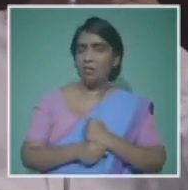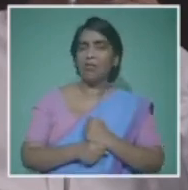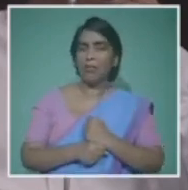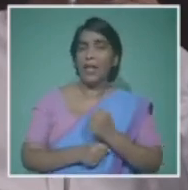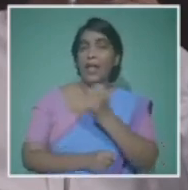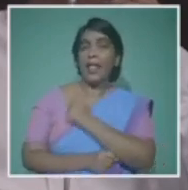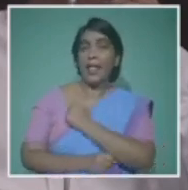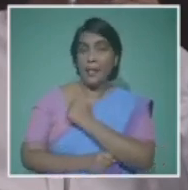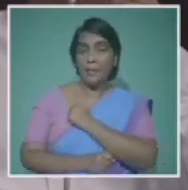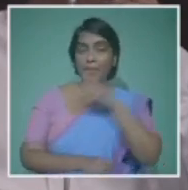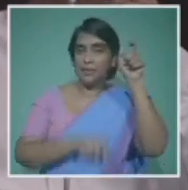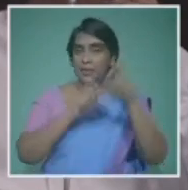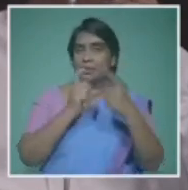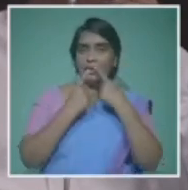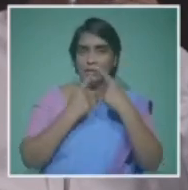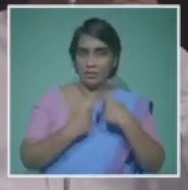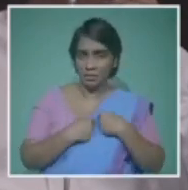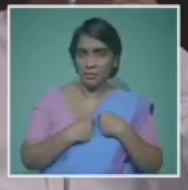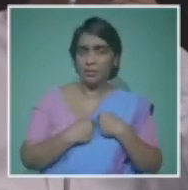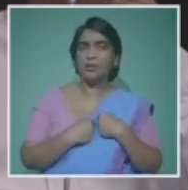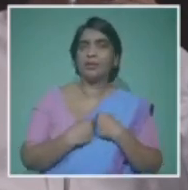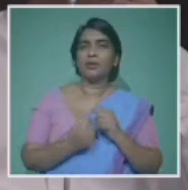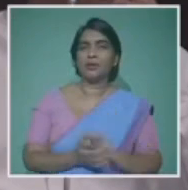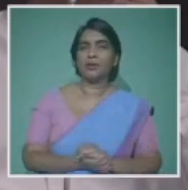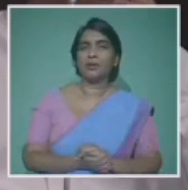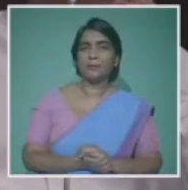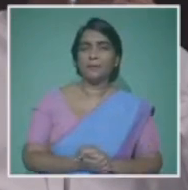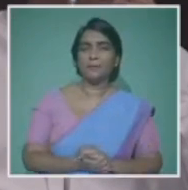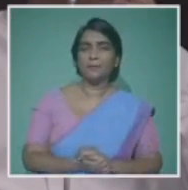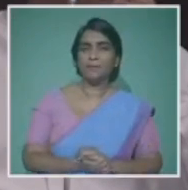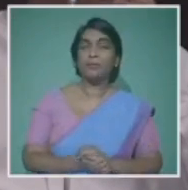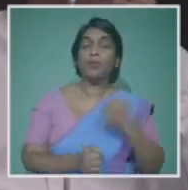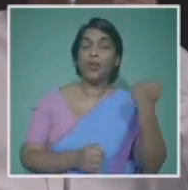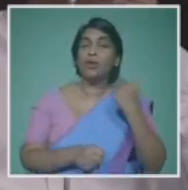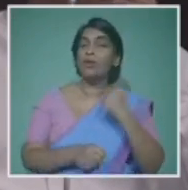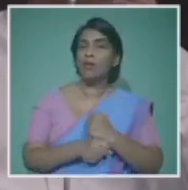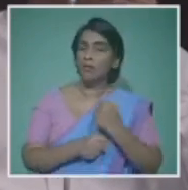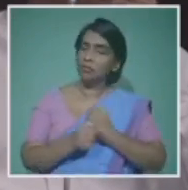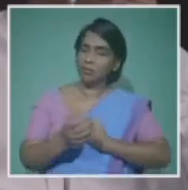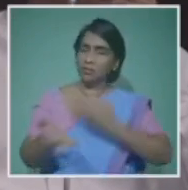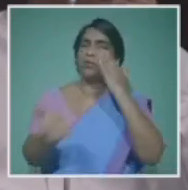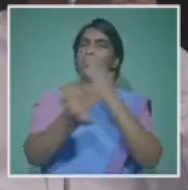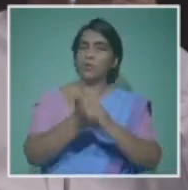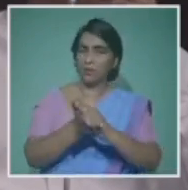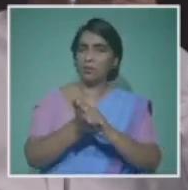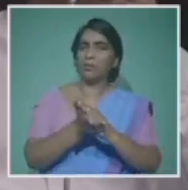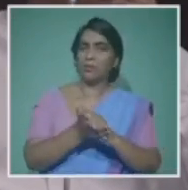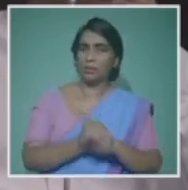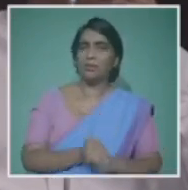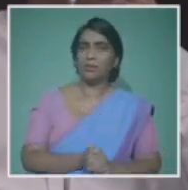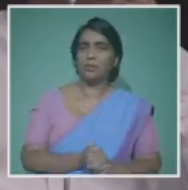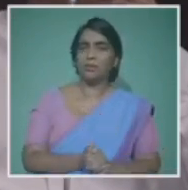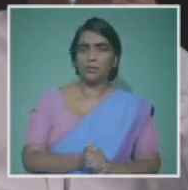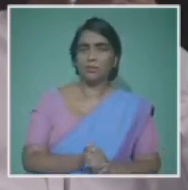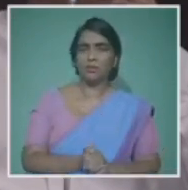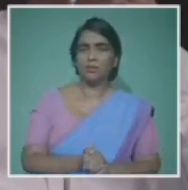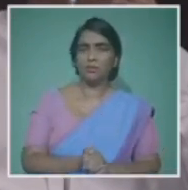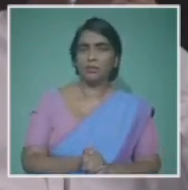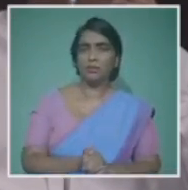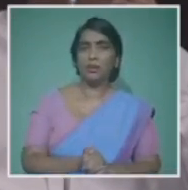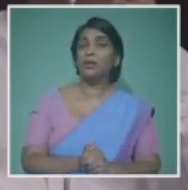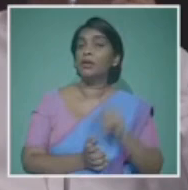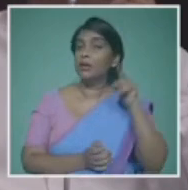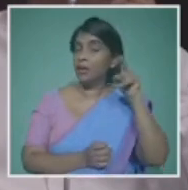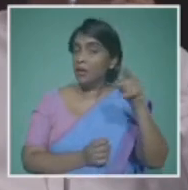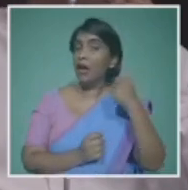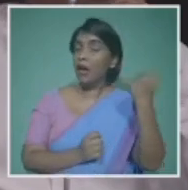apa itu rekila tiro, tan apa itu rekila tiro, alut tan dua kita biudau kerjo, apa biudau kerjo, ego